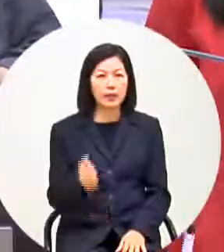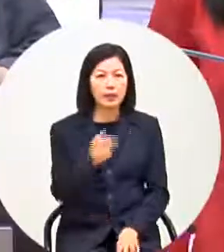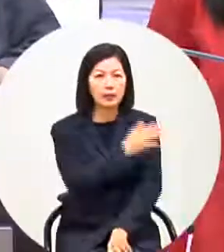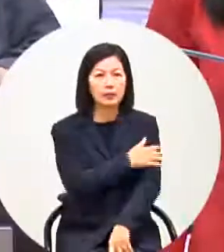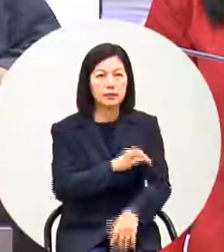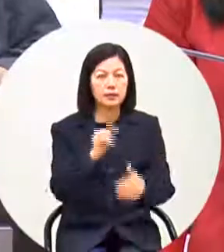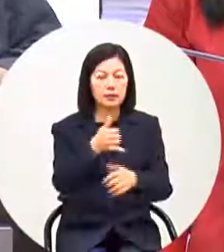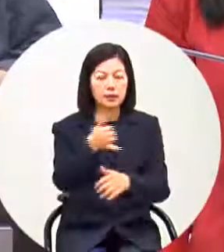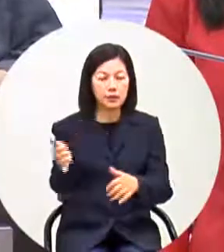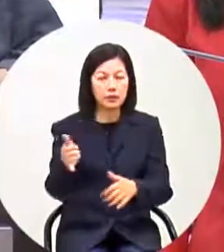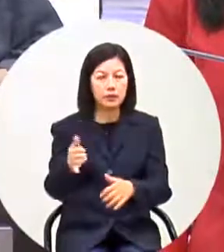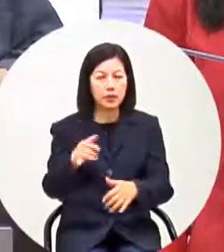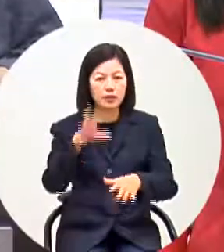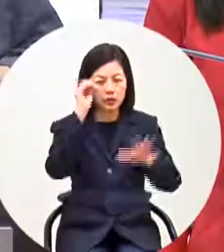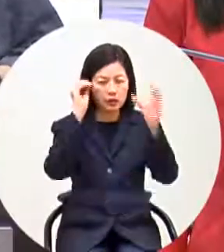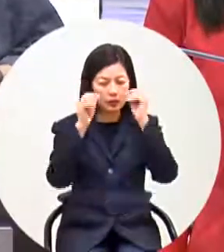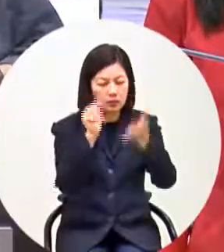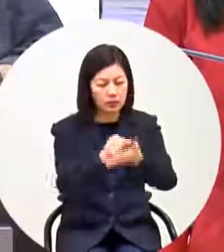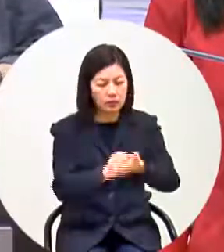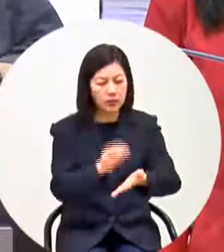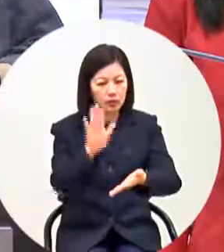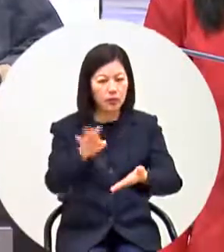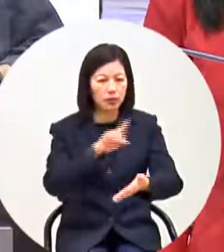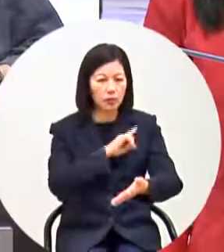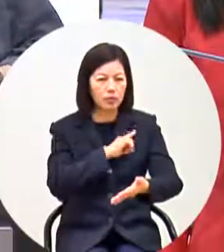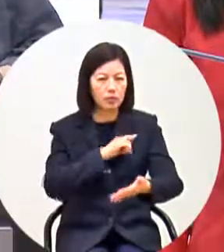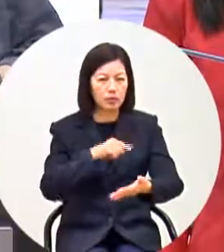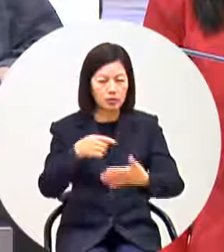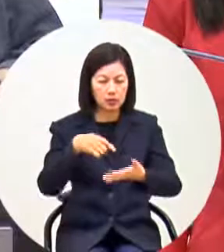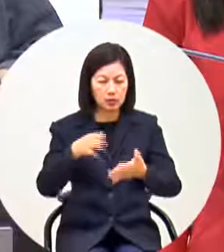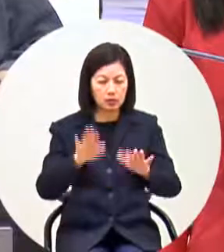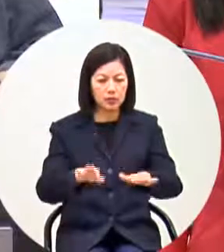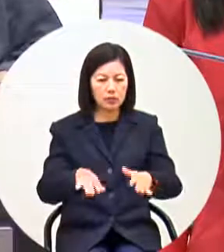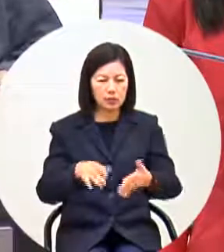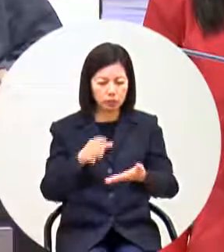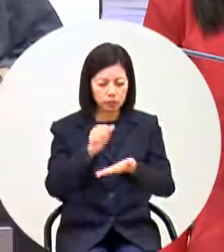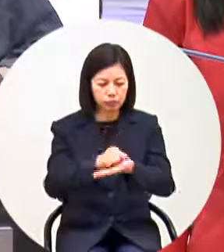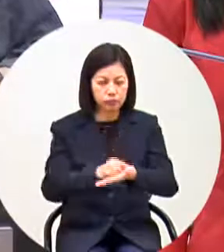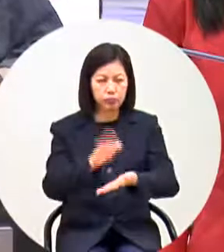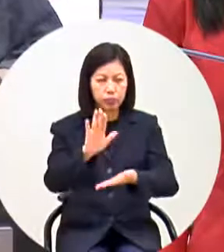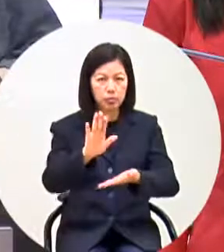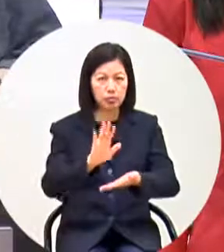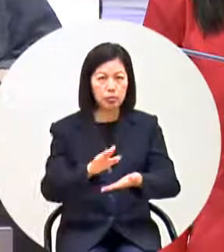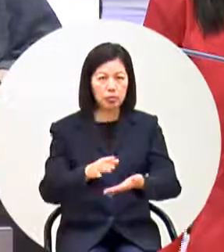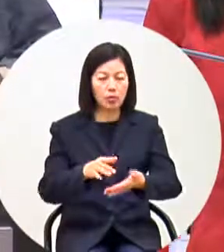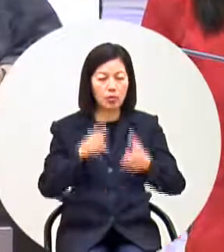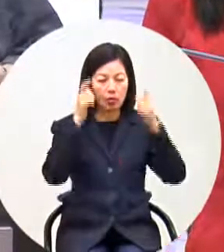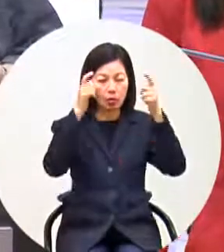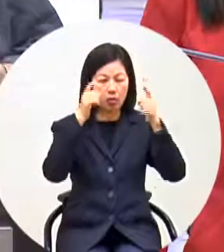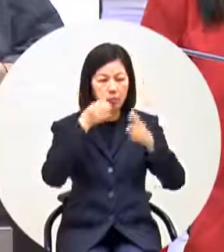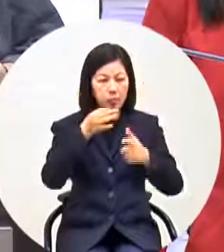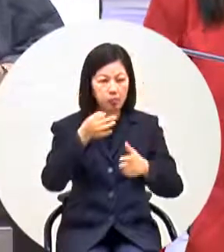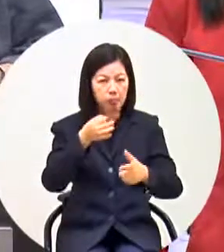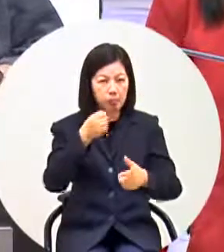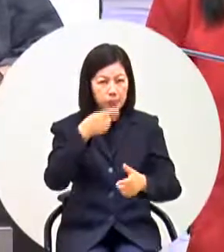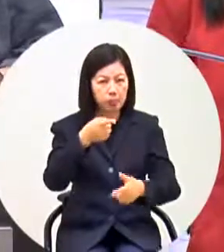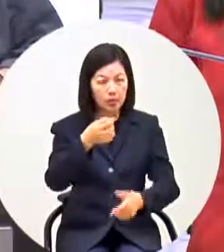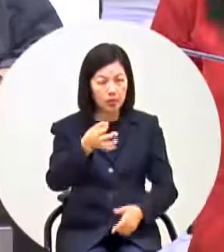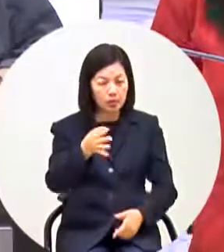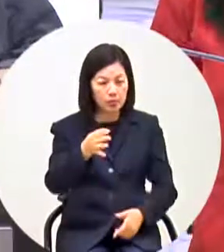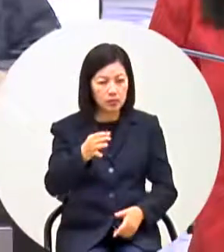边也有若干的资料。那基本上，高雄的薪资近三年来，我们的成长